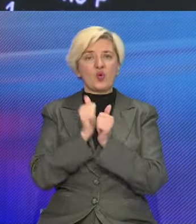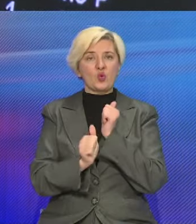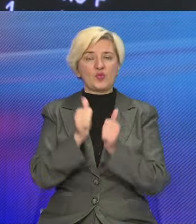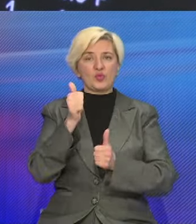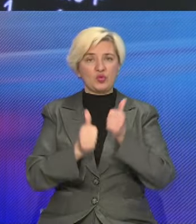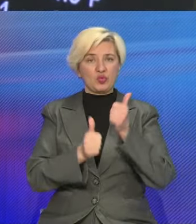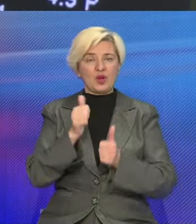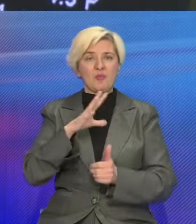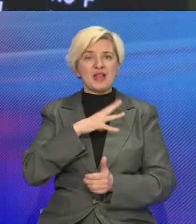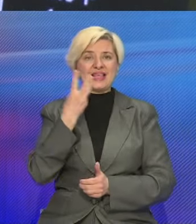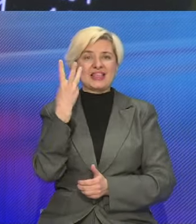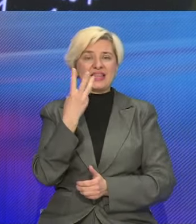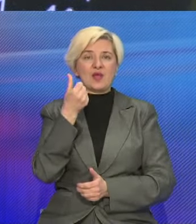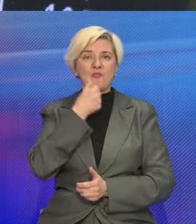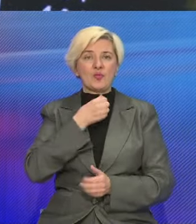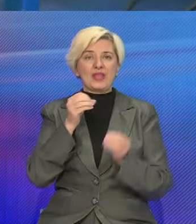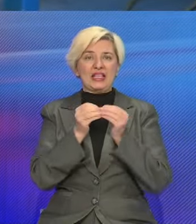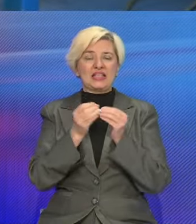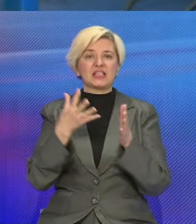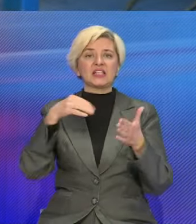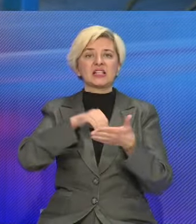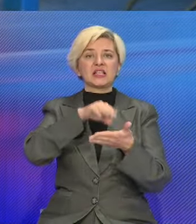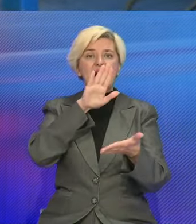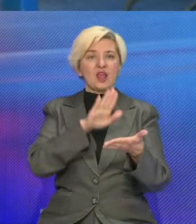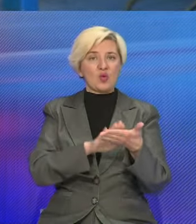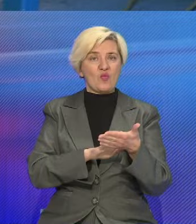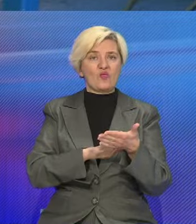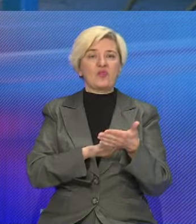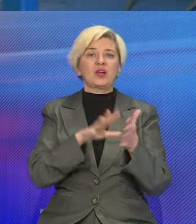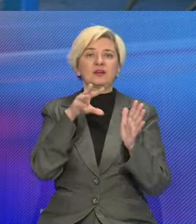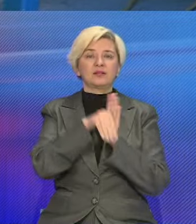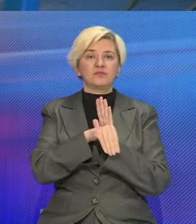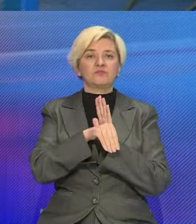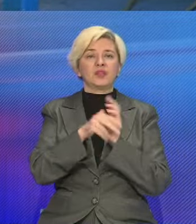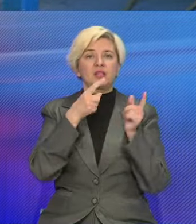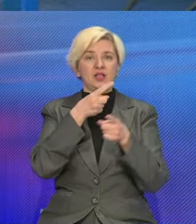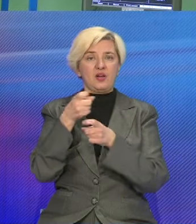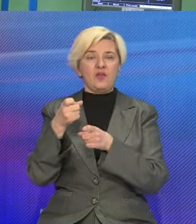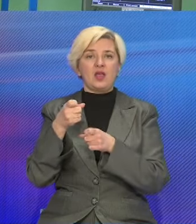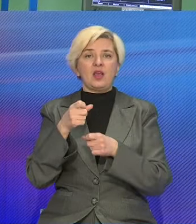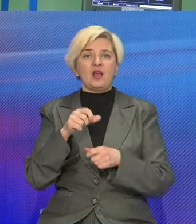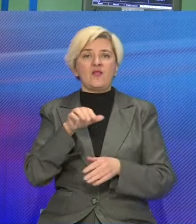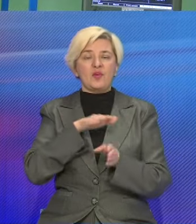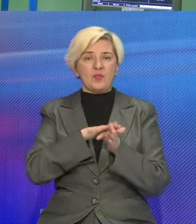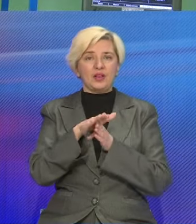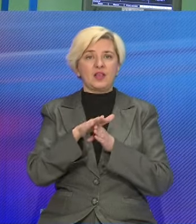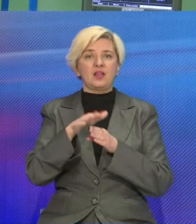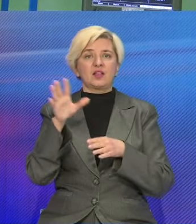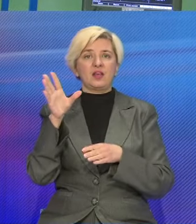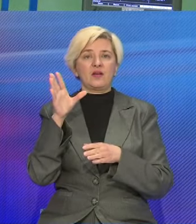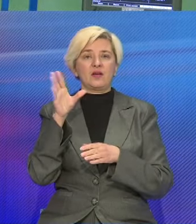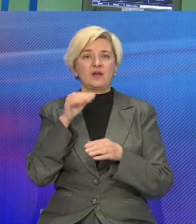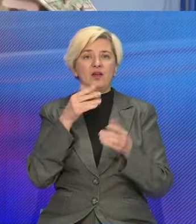і 10 залікових стрілів. По словах експертів, техніка і тактика при виконанні особних практикавань залежить від шматріких